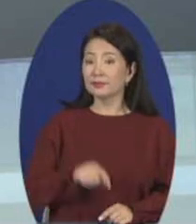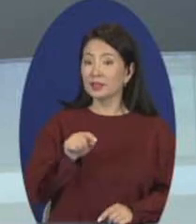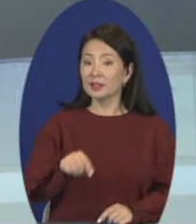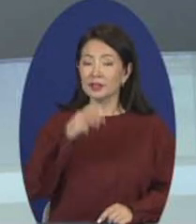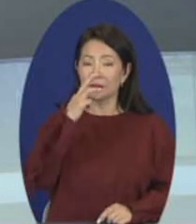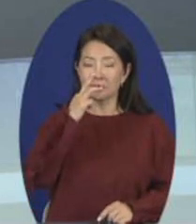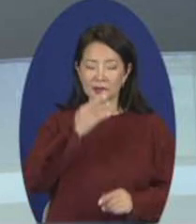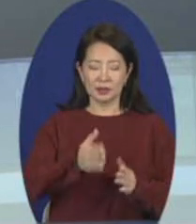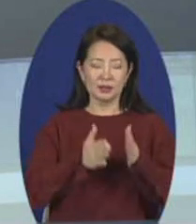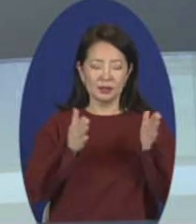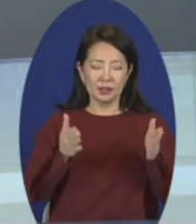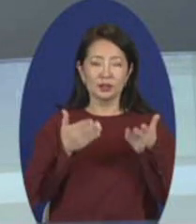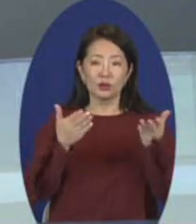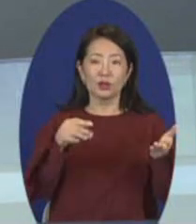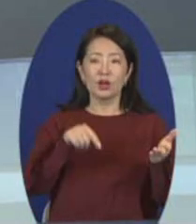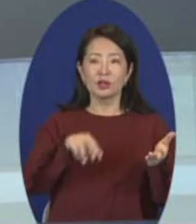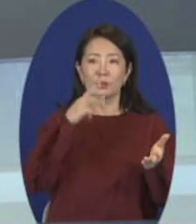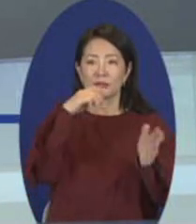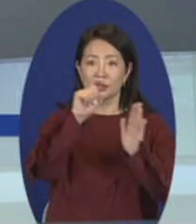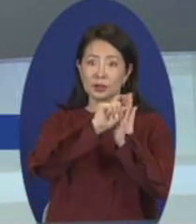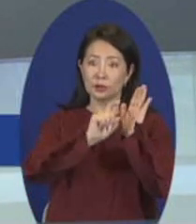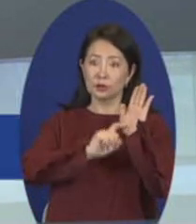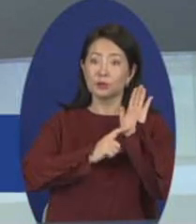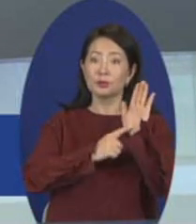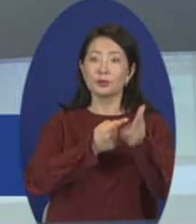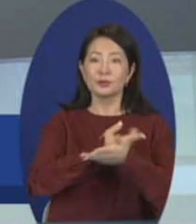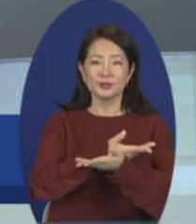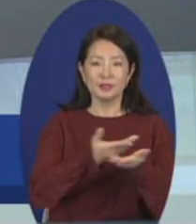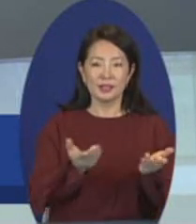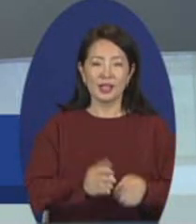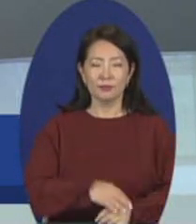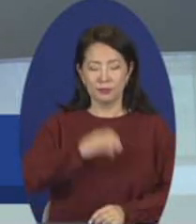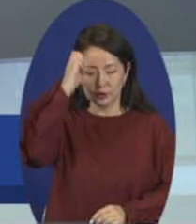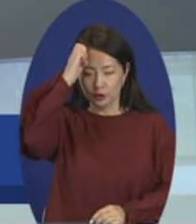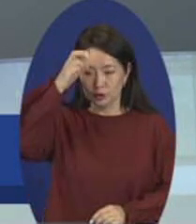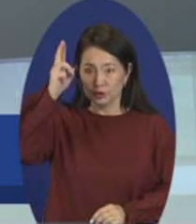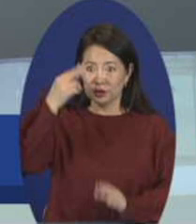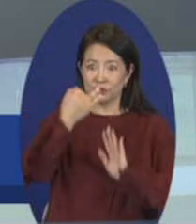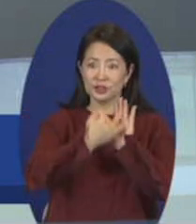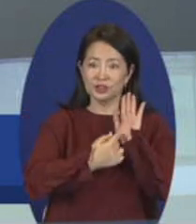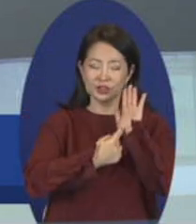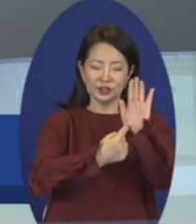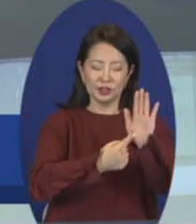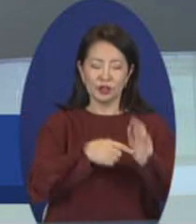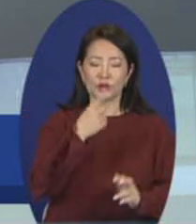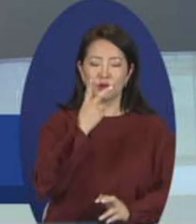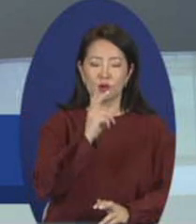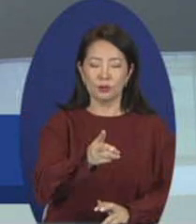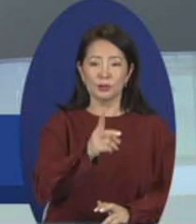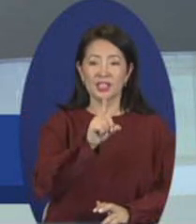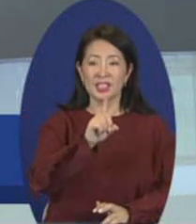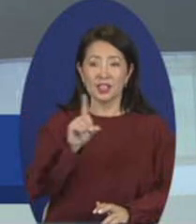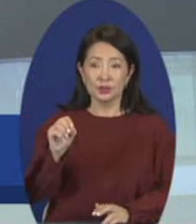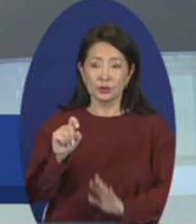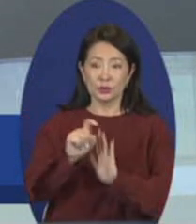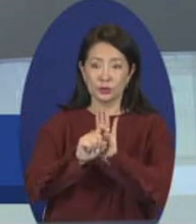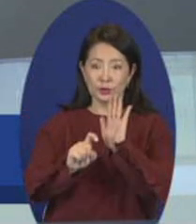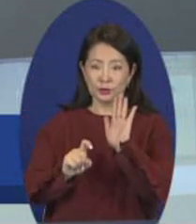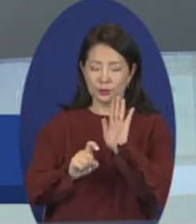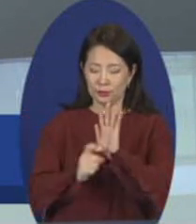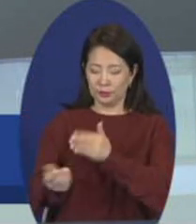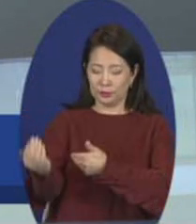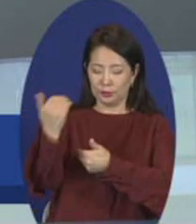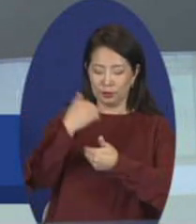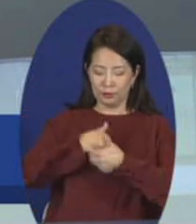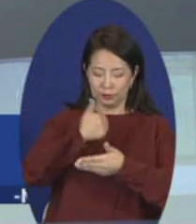болон бусад мэдээний дэлгэрэнгүй тав хүн өнөөдөр цагийн хурдтай сүлээ авч үзээрэй. Ерөнхийлөг шилгээлт 2100 тэтгэлэг төлбөрийн болзол хангаж Монгол улсын их сургууль болон шинжилх